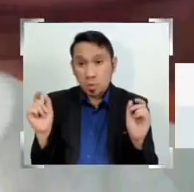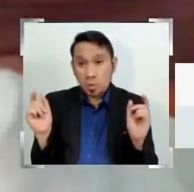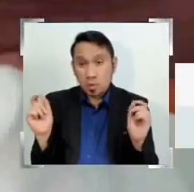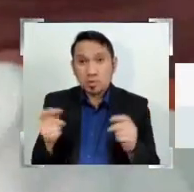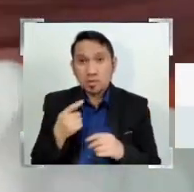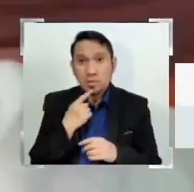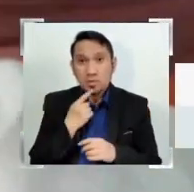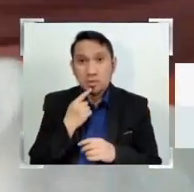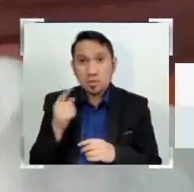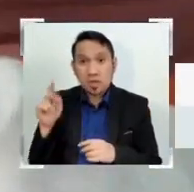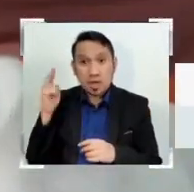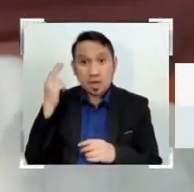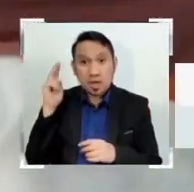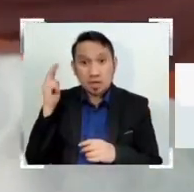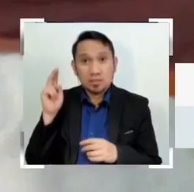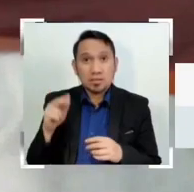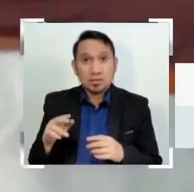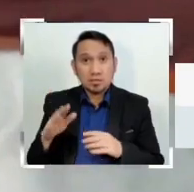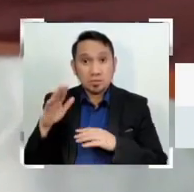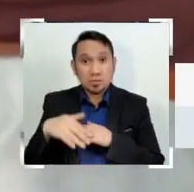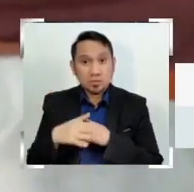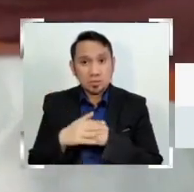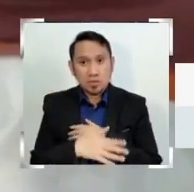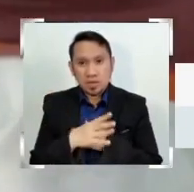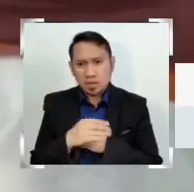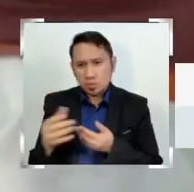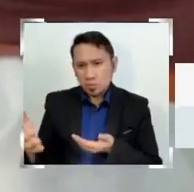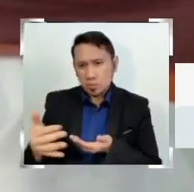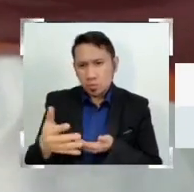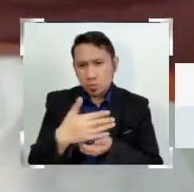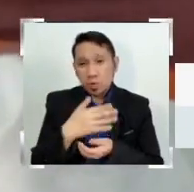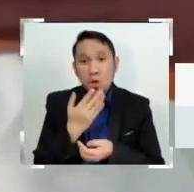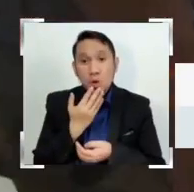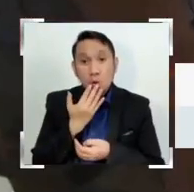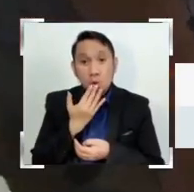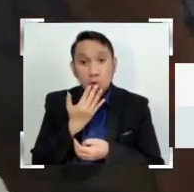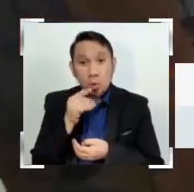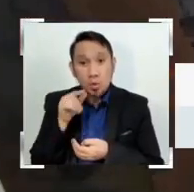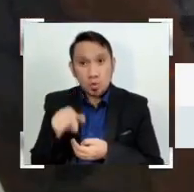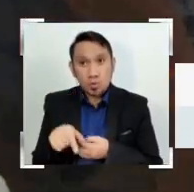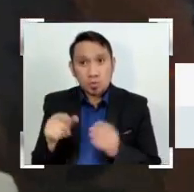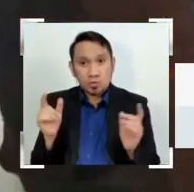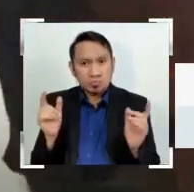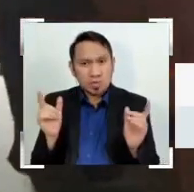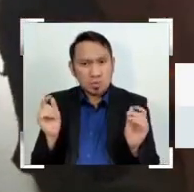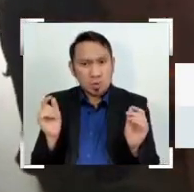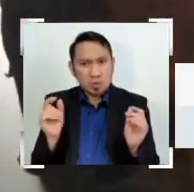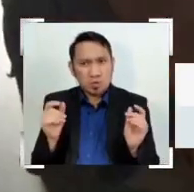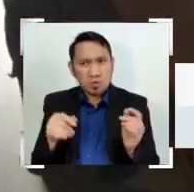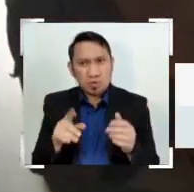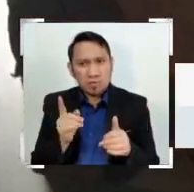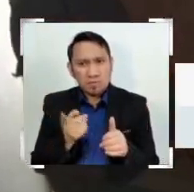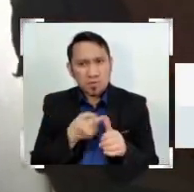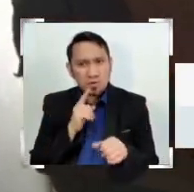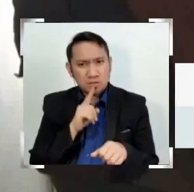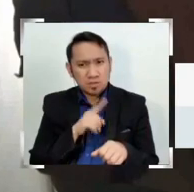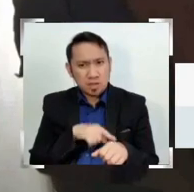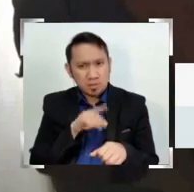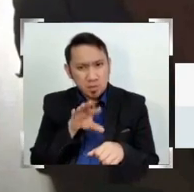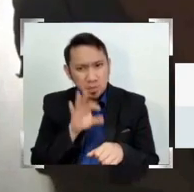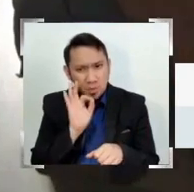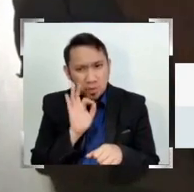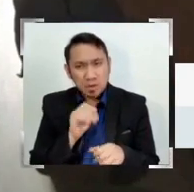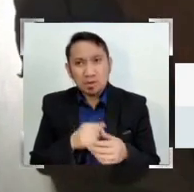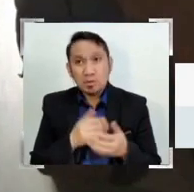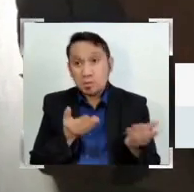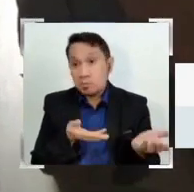niya ang tsuhin sa dalampasigan na manguhan ng makulay na devil reef crab na unang beses daw nila nakita roon. Inuwi nila